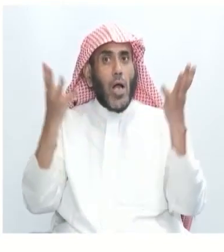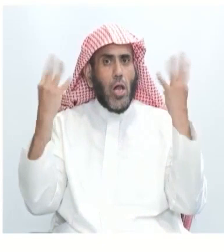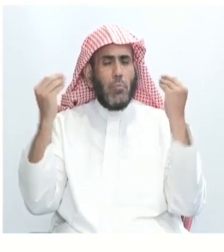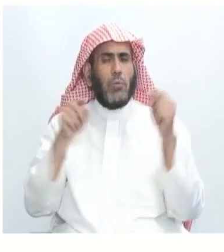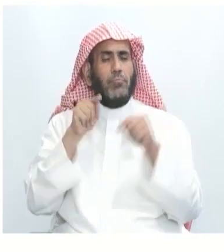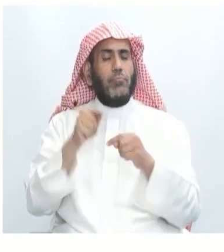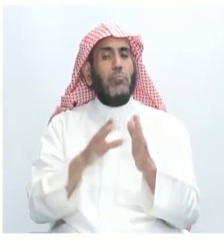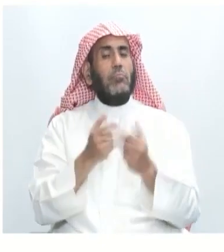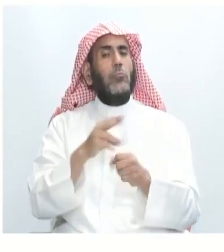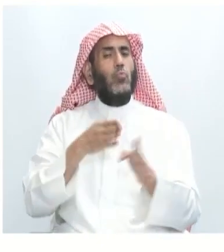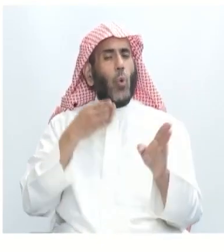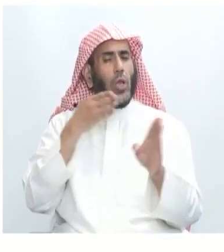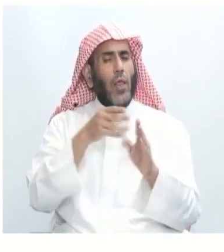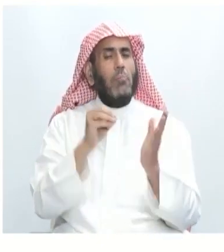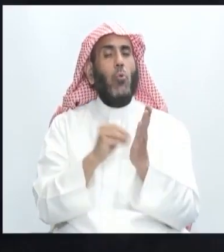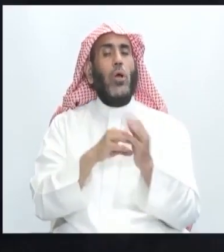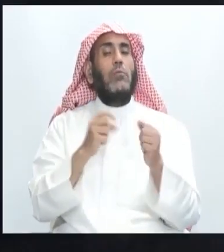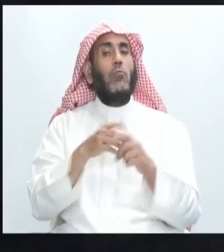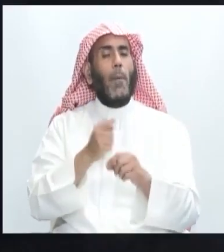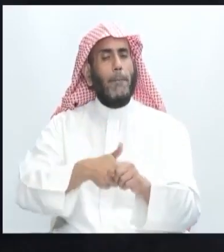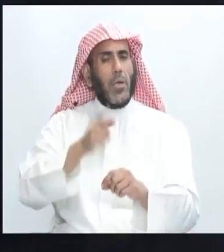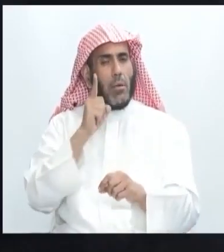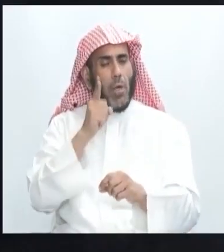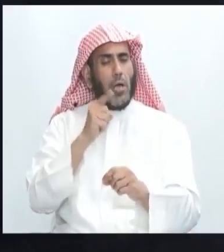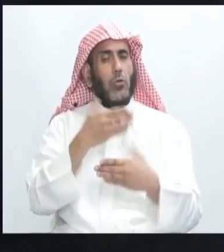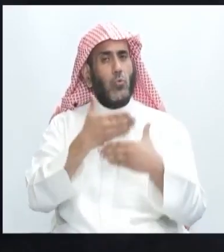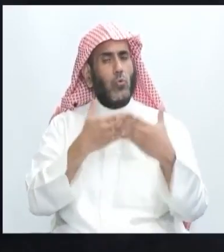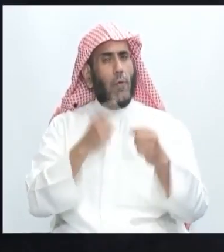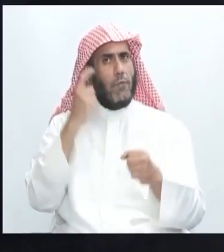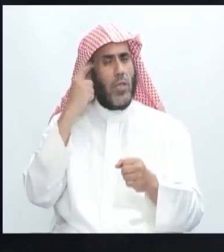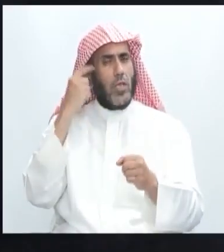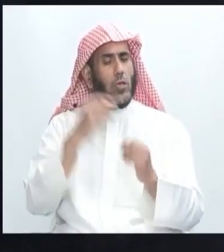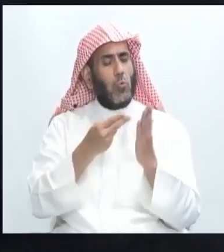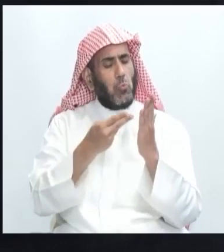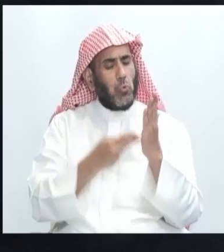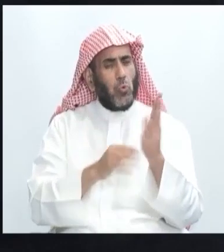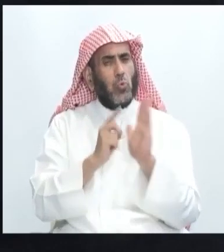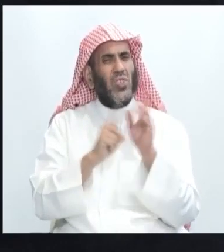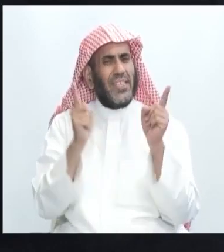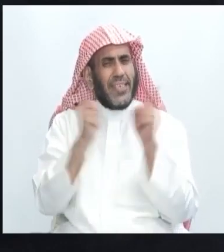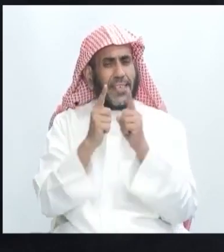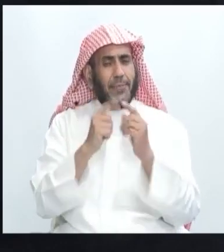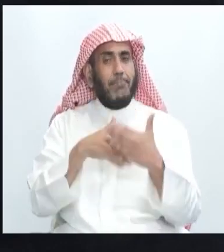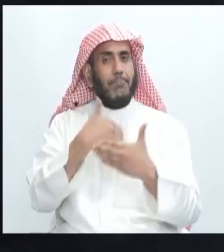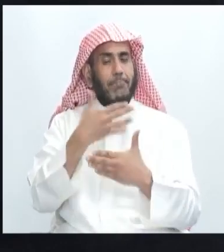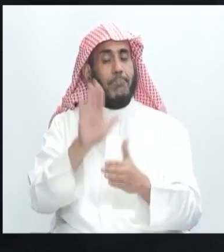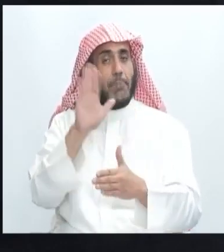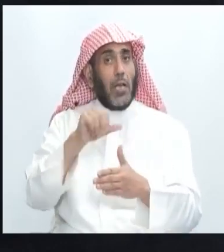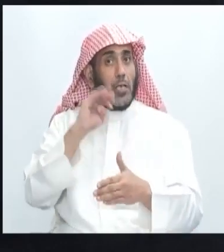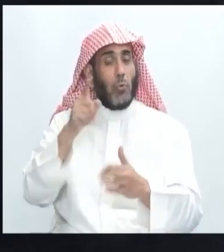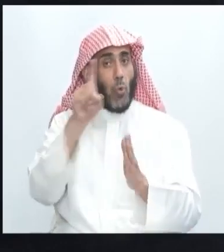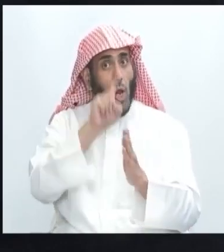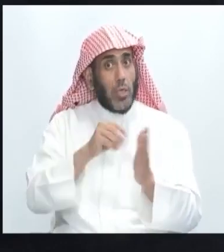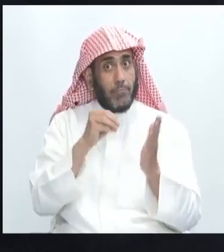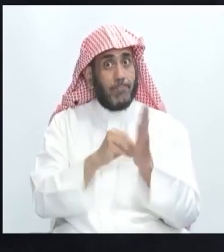الى هذه الموضوعات عاده فانت بامكانك ان تنشئ في ذهنك نصوصا قصيره ثم بعد ذلك هل اجابت هذه الاسئله عن